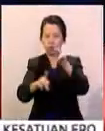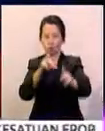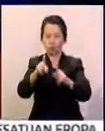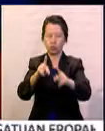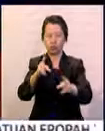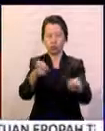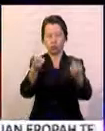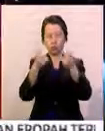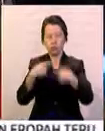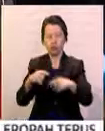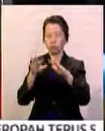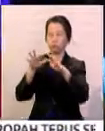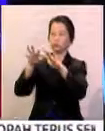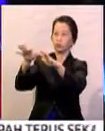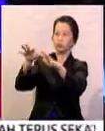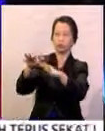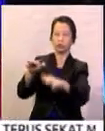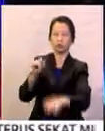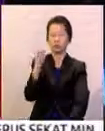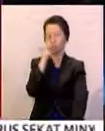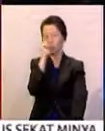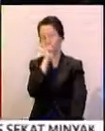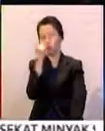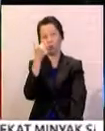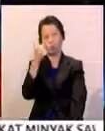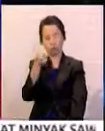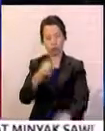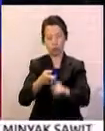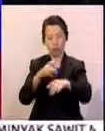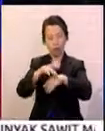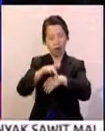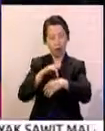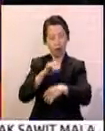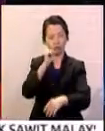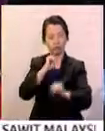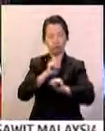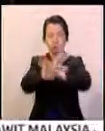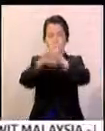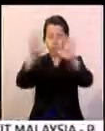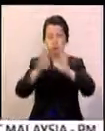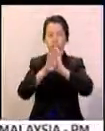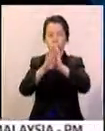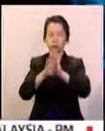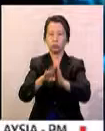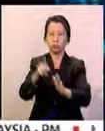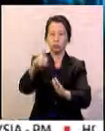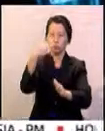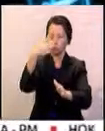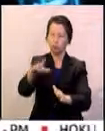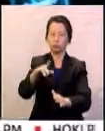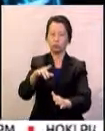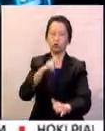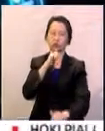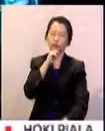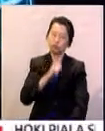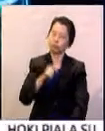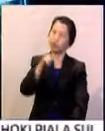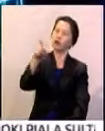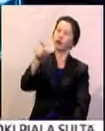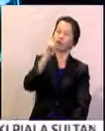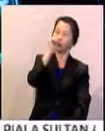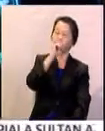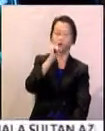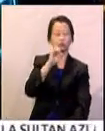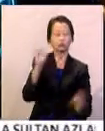mereka. Persembahan bertenaga kumpulan itu dari awal persembahan jelas membuktikan biarpun mereka sudah berusia, ia